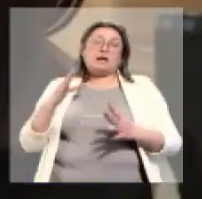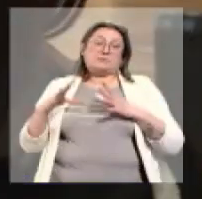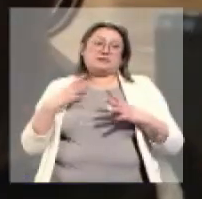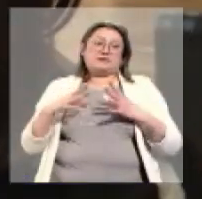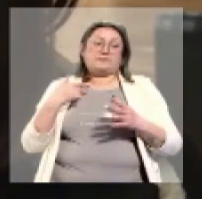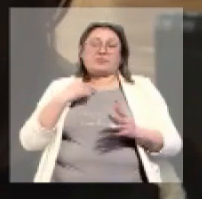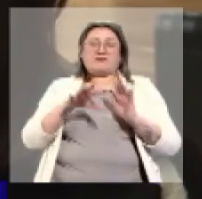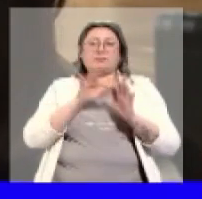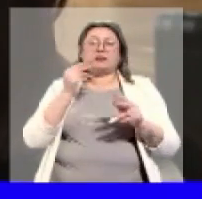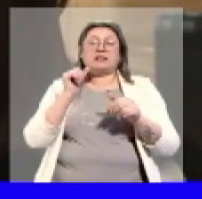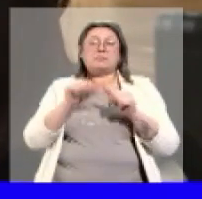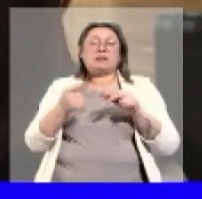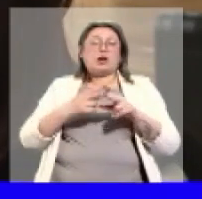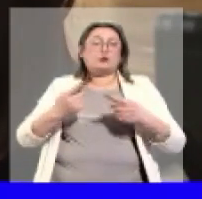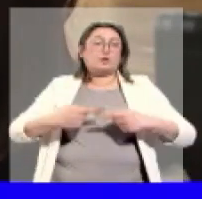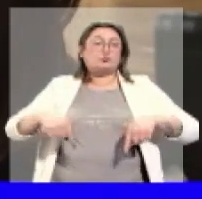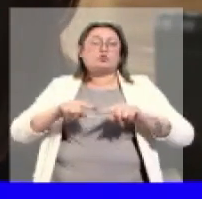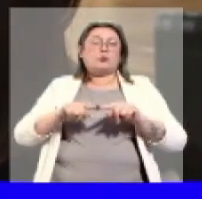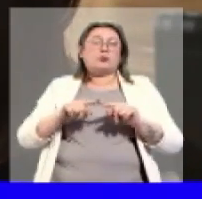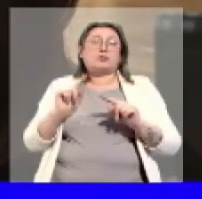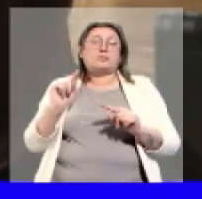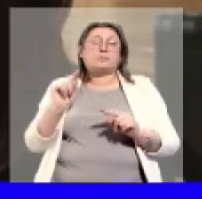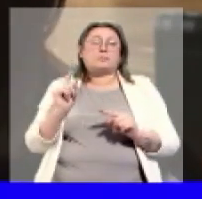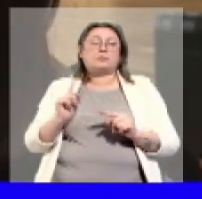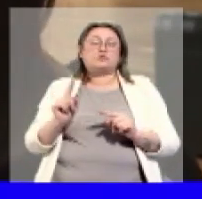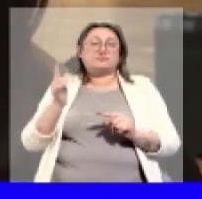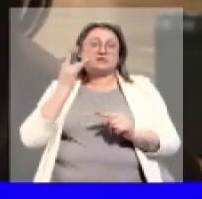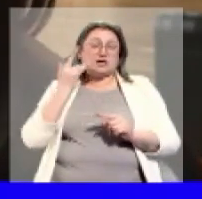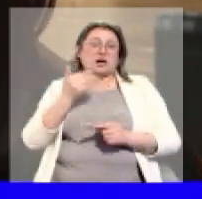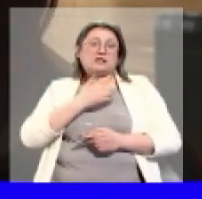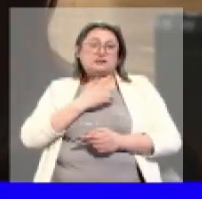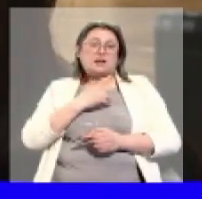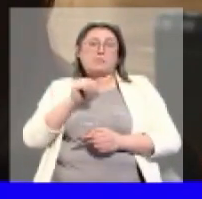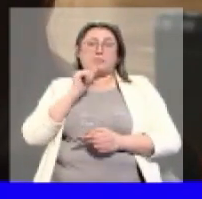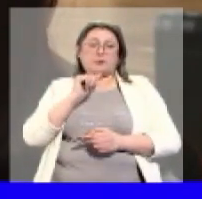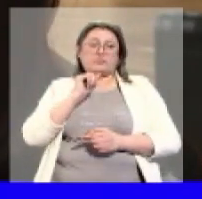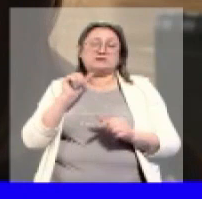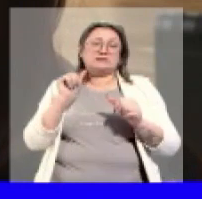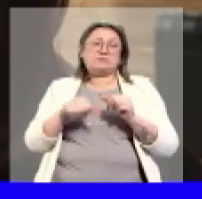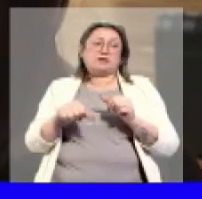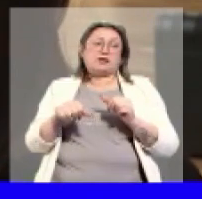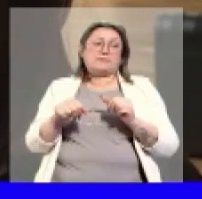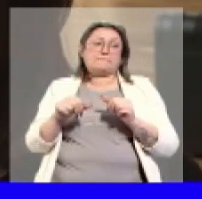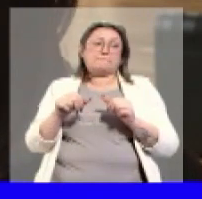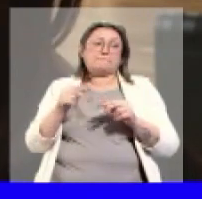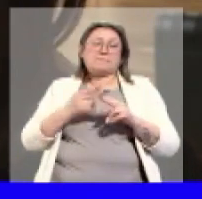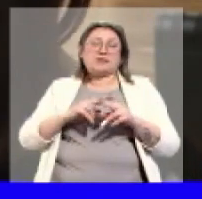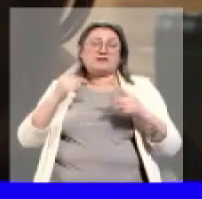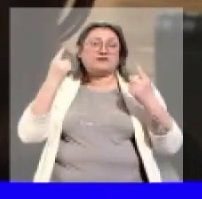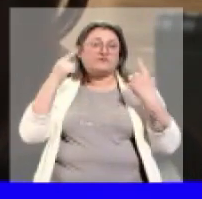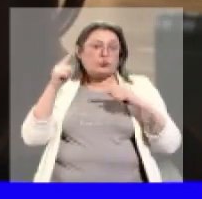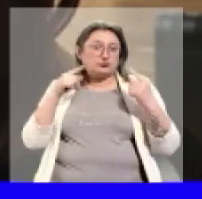порепетировать. Я выбрала именно этот кружок, потому что всегда хотела попробовать именно это творческое